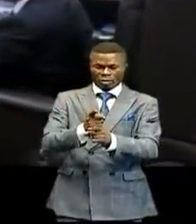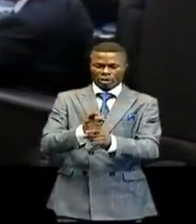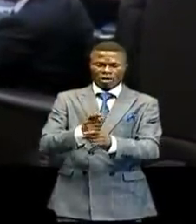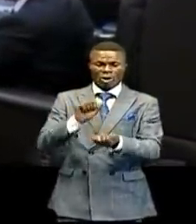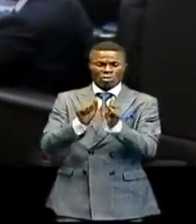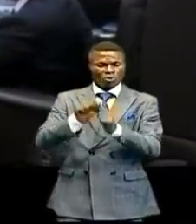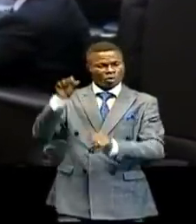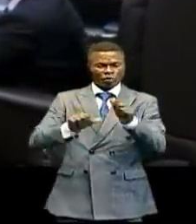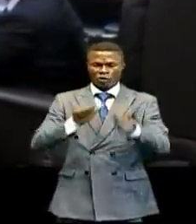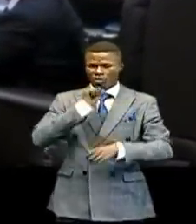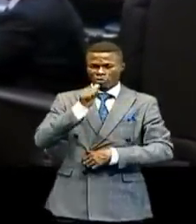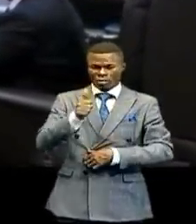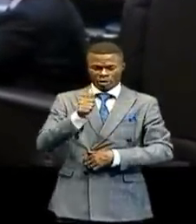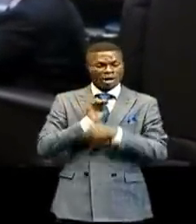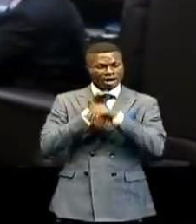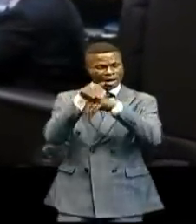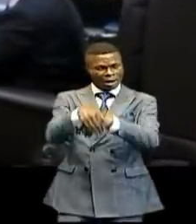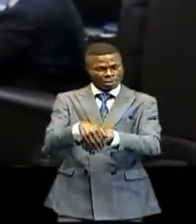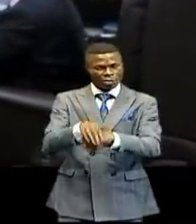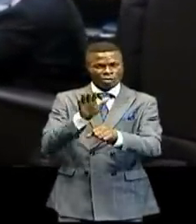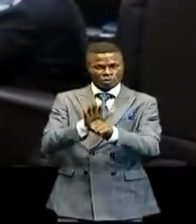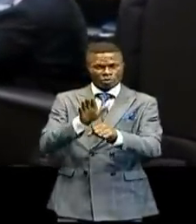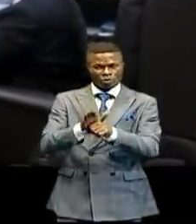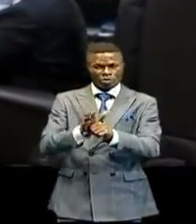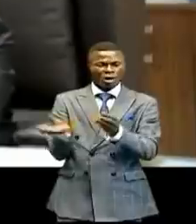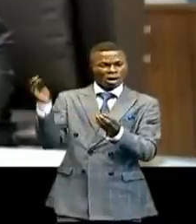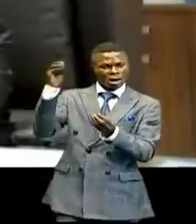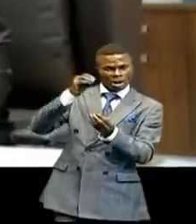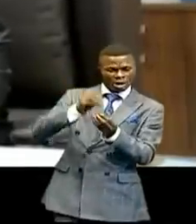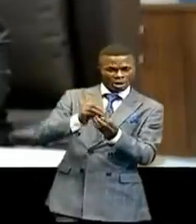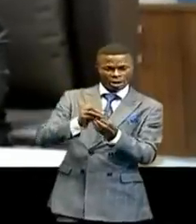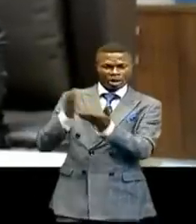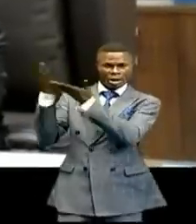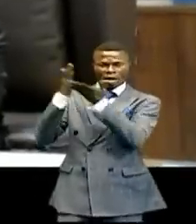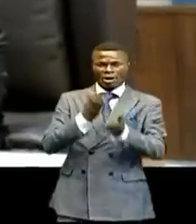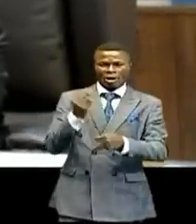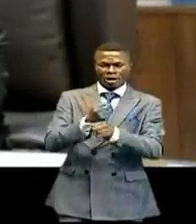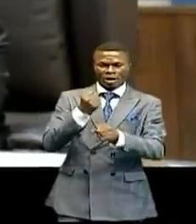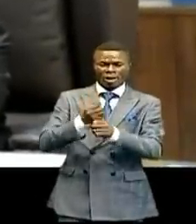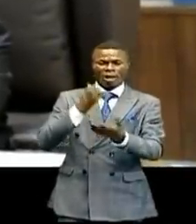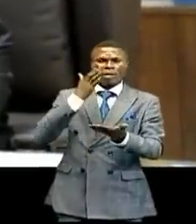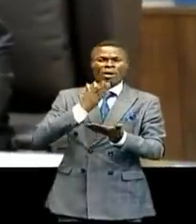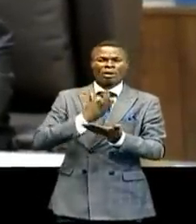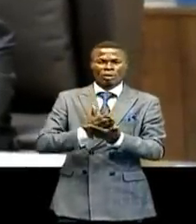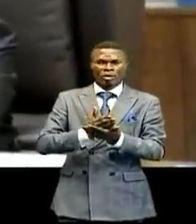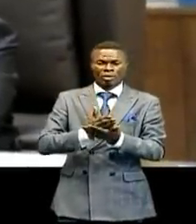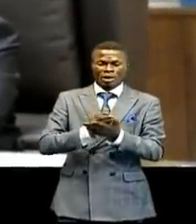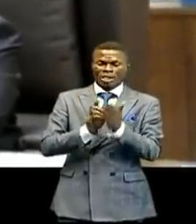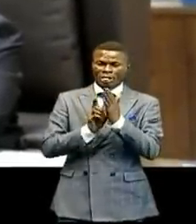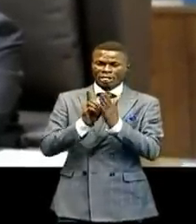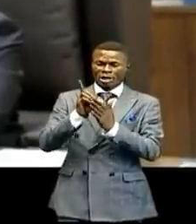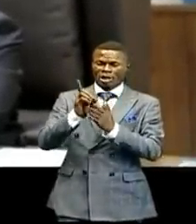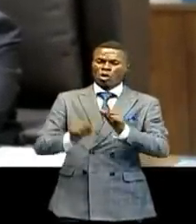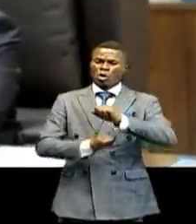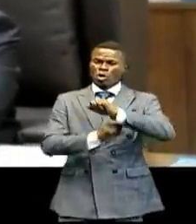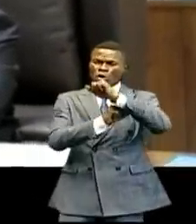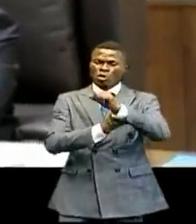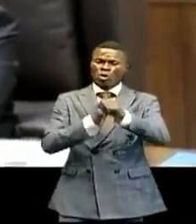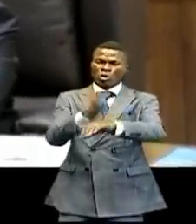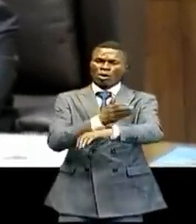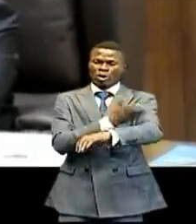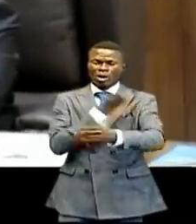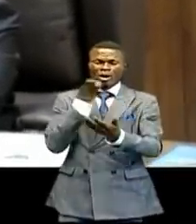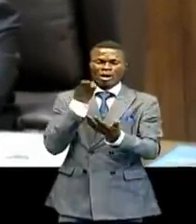tracasserie. Ce qui contribuera à l'augmentation d'investissements dans les secteurs privés, gage d'un soutien à la